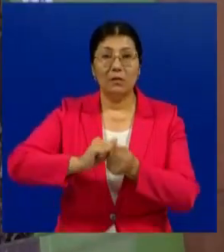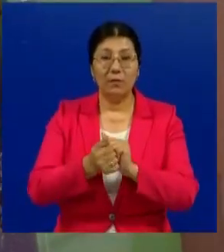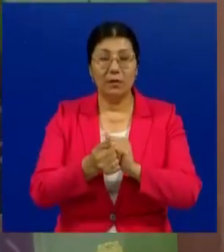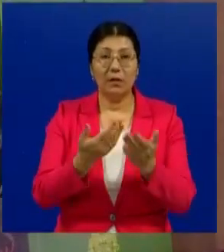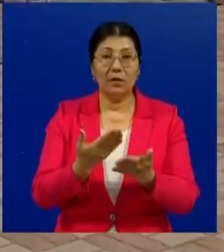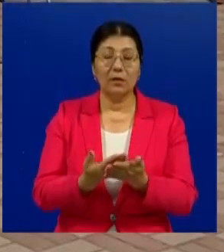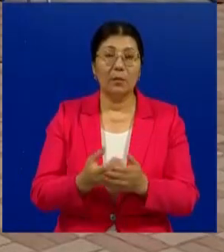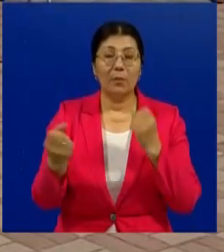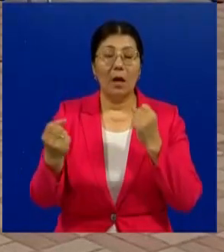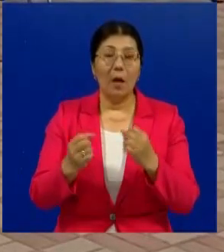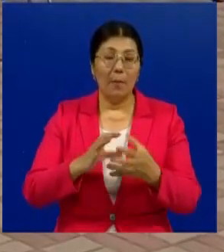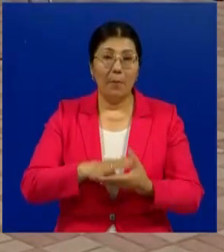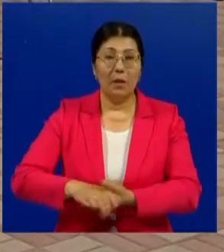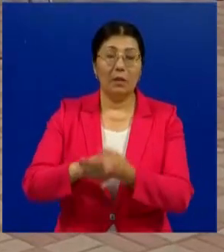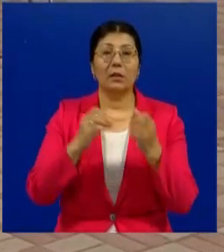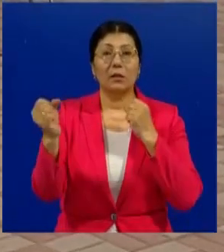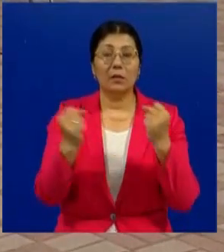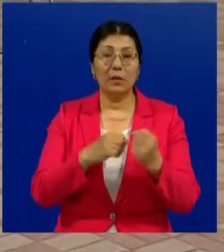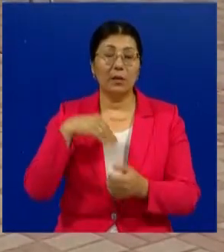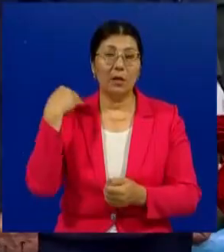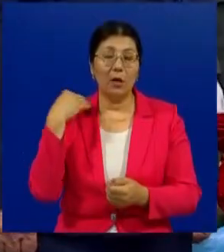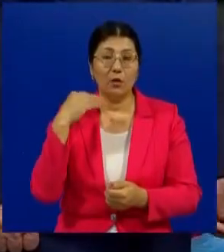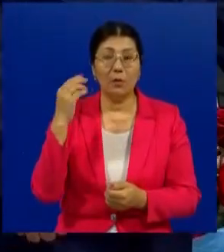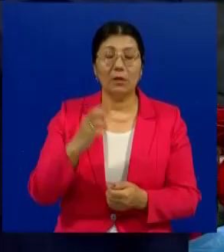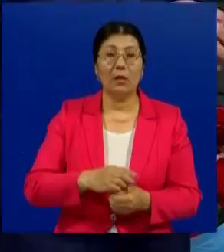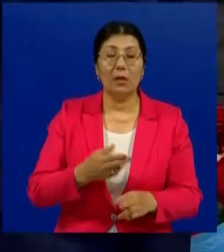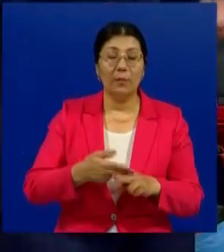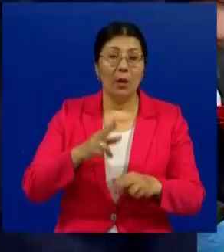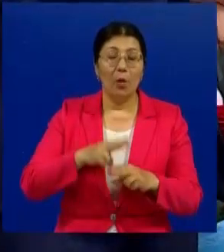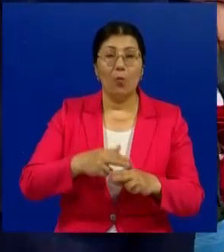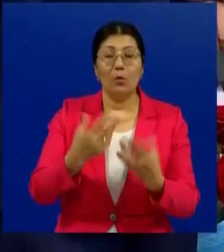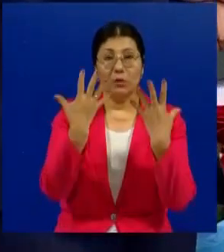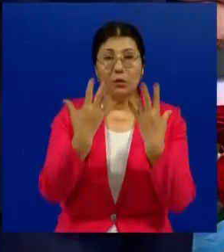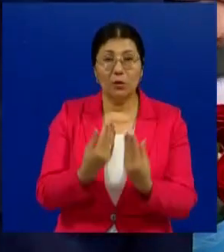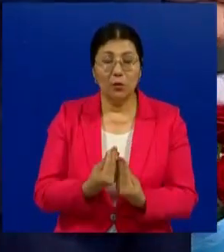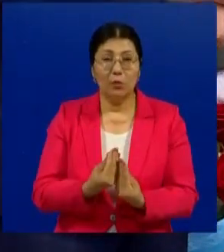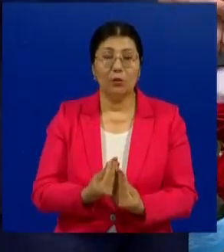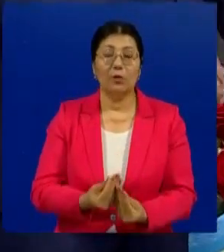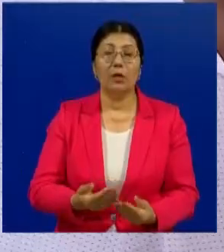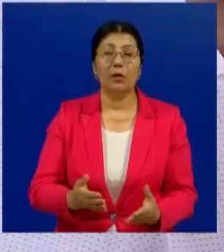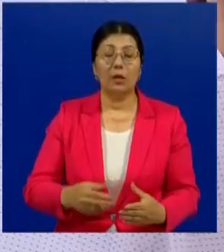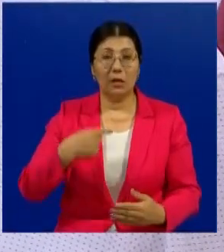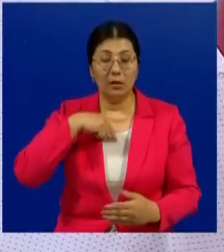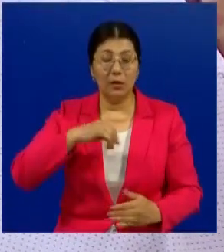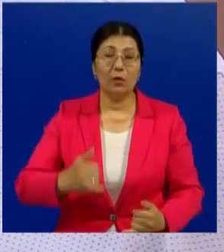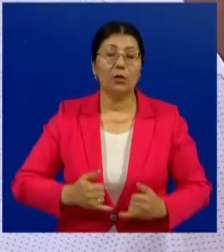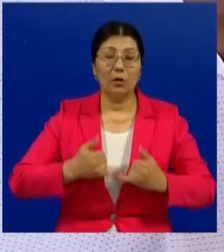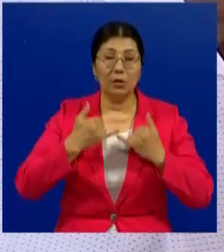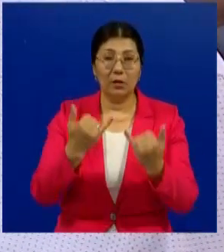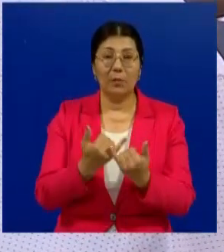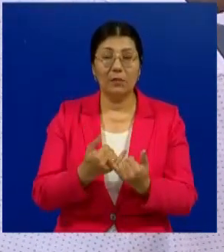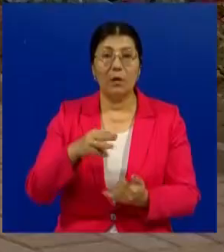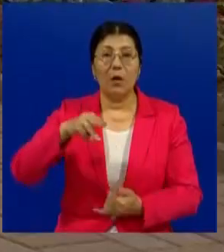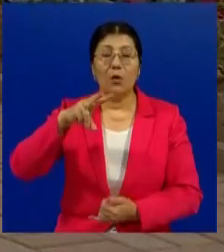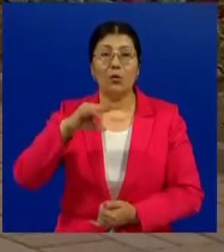нығайтуға күш салу. Ақтөбеліктер жылдағы дәстүр мен тарихтағы зұлмат жылдардың құрбаны болған ата-баба рухына тағзым етіп еске алды. Ұрпақтары